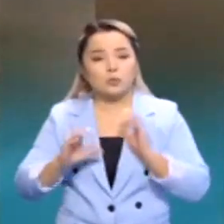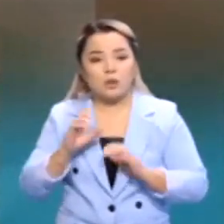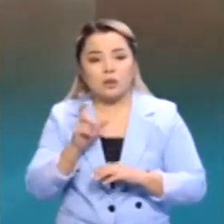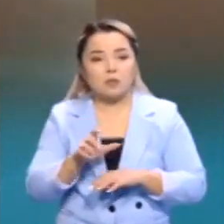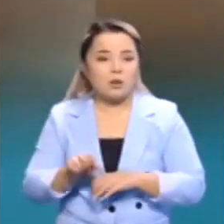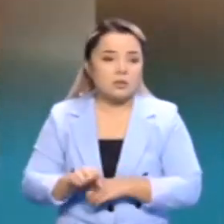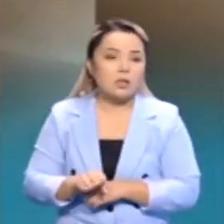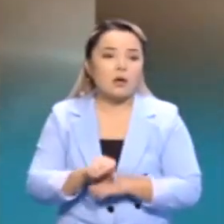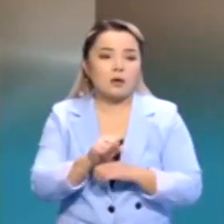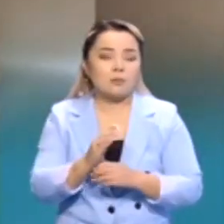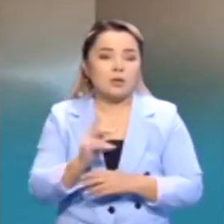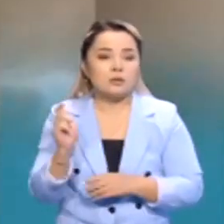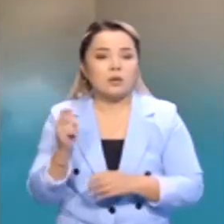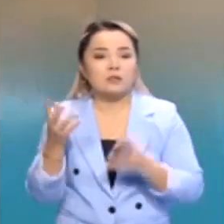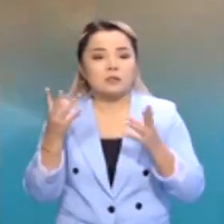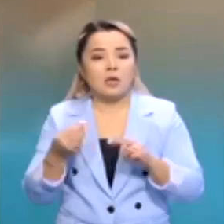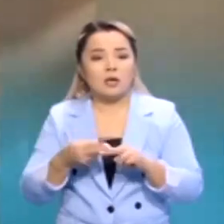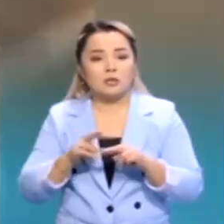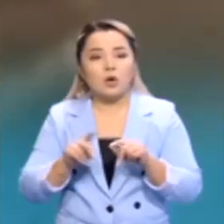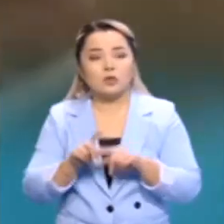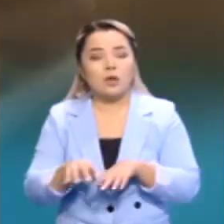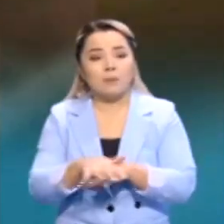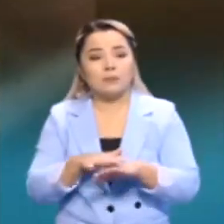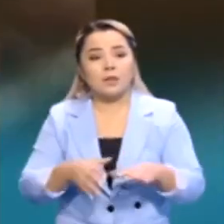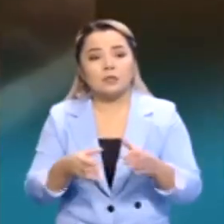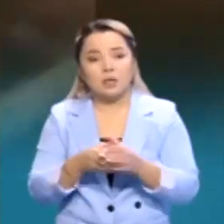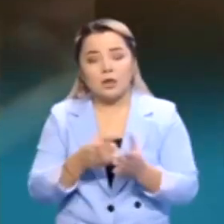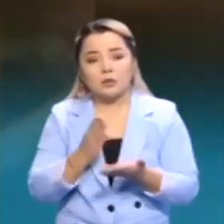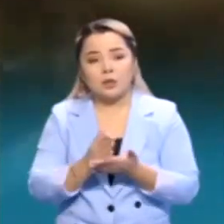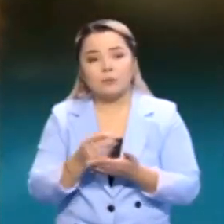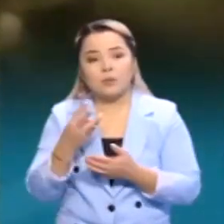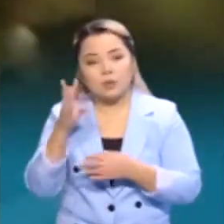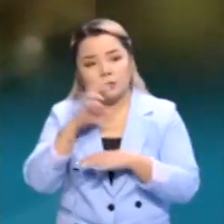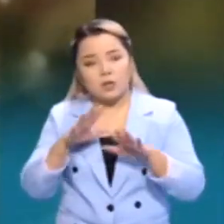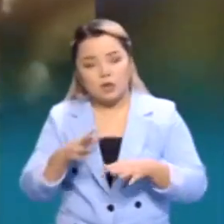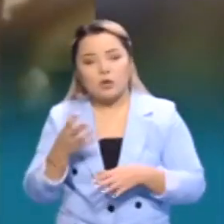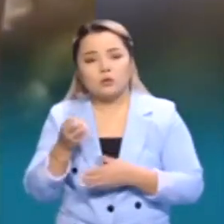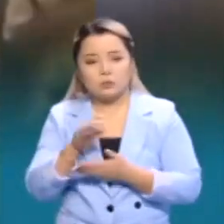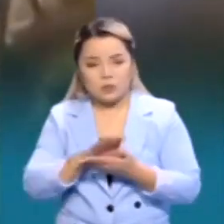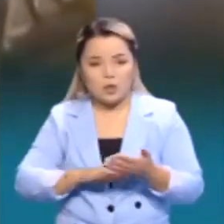өтті. İran'da елдің қазасына қарсы шерулер әлемнің бір қатар елінде өтіп жатыр.